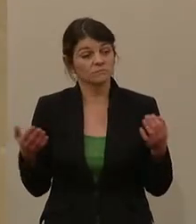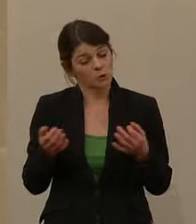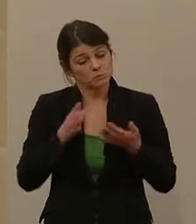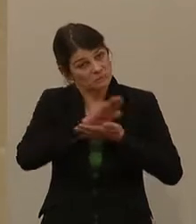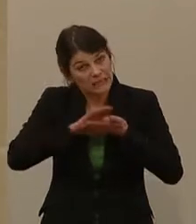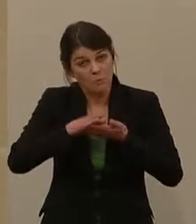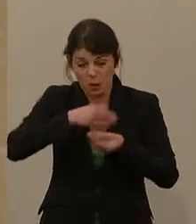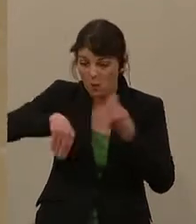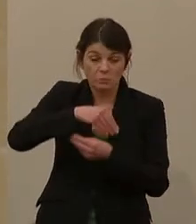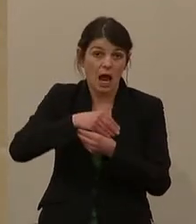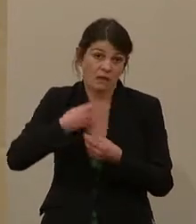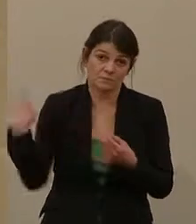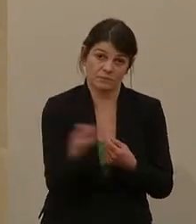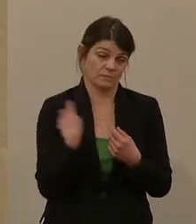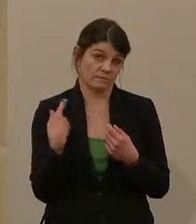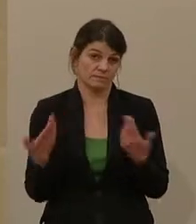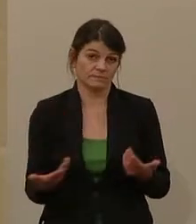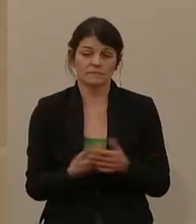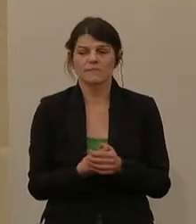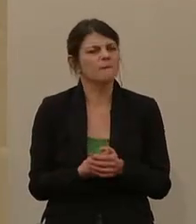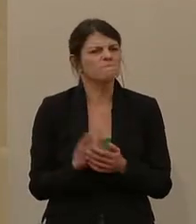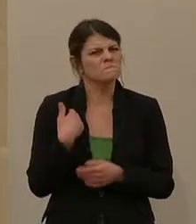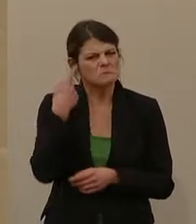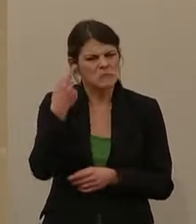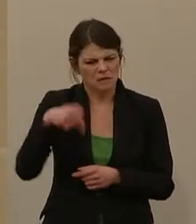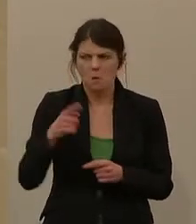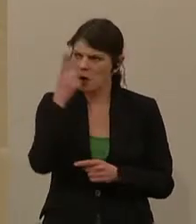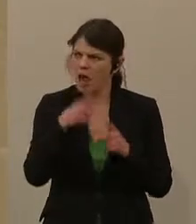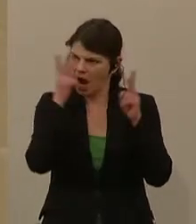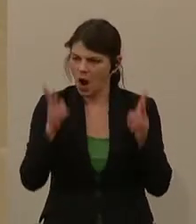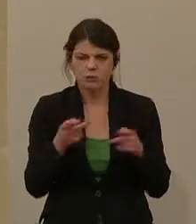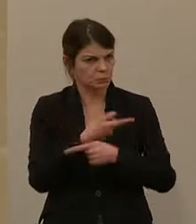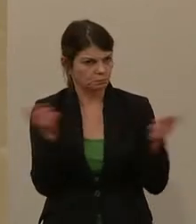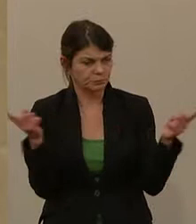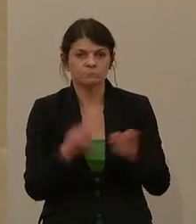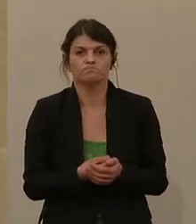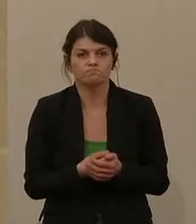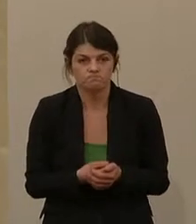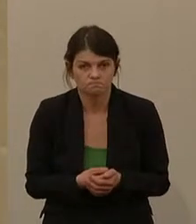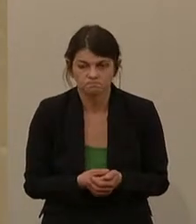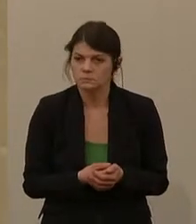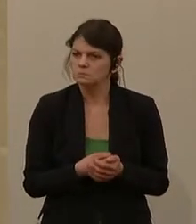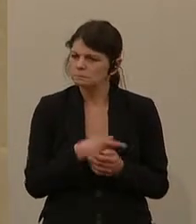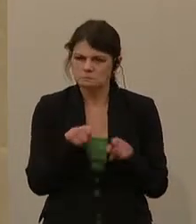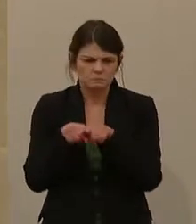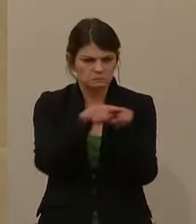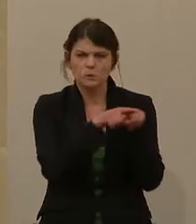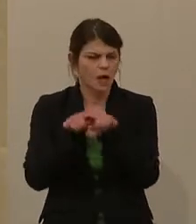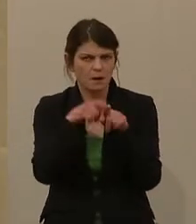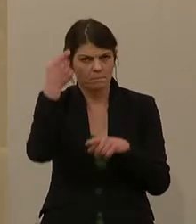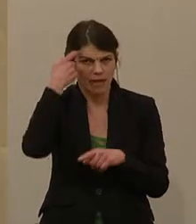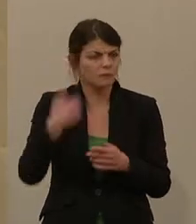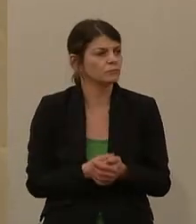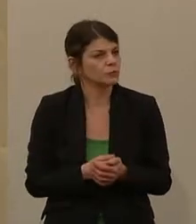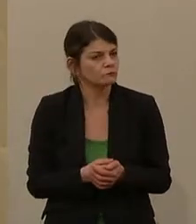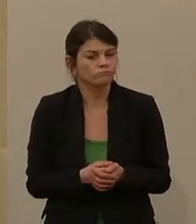Umgang miteinander. Ich gehe mal davon aus, dass in diesem Hohen Haus wir Übereinstimmung erzielen können